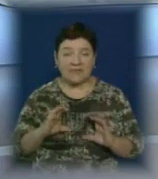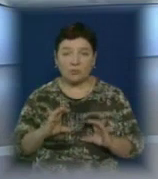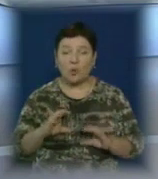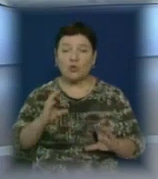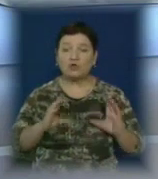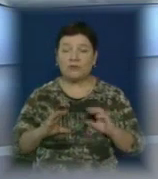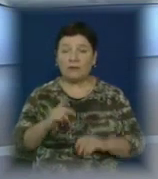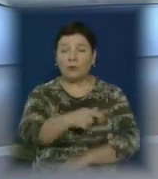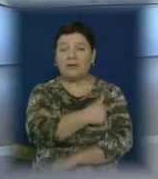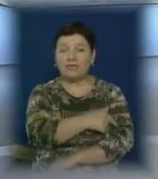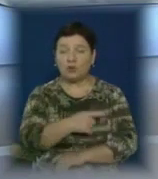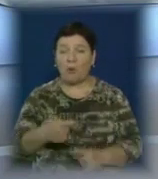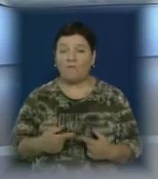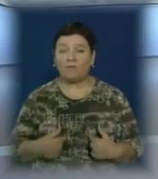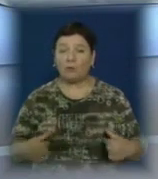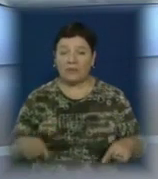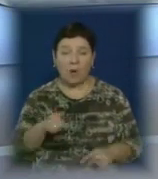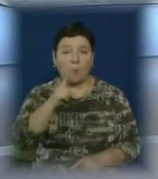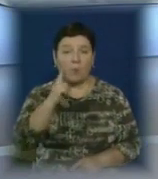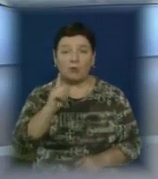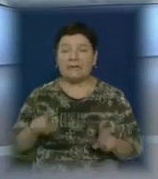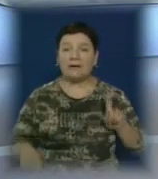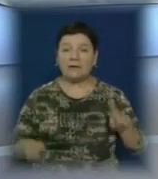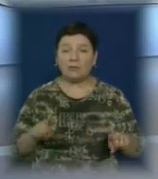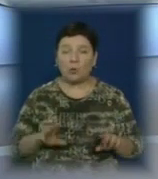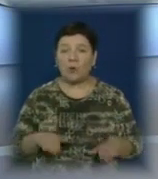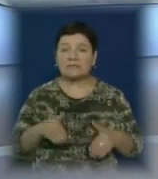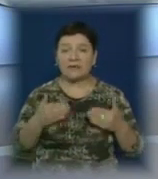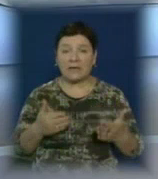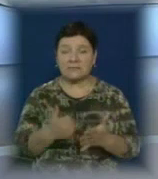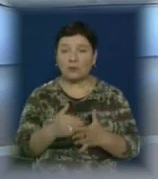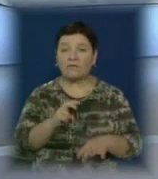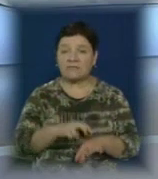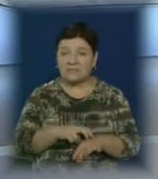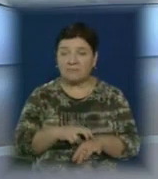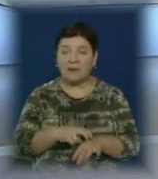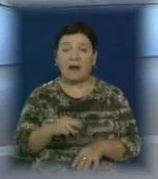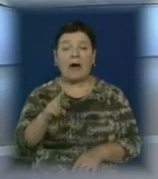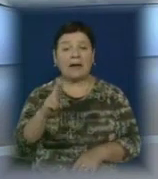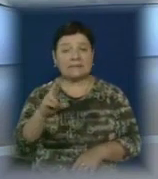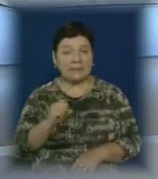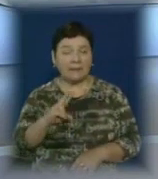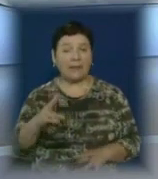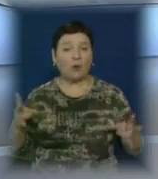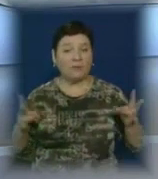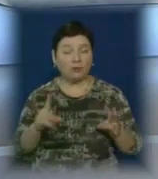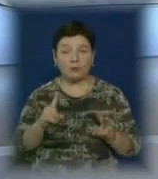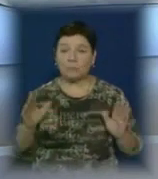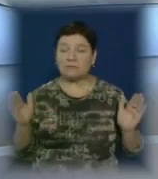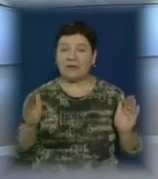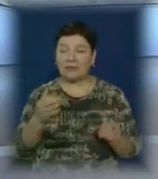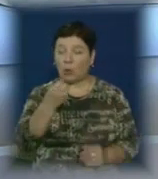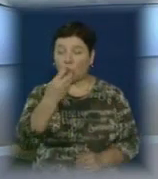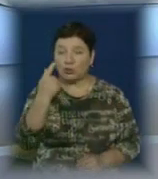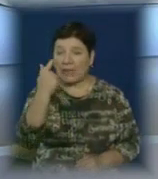факультету. Майбутні лікарі запевняють, молодь рідко звертається до офтальмологів, а це необхідно, аби зберегти хороший зір. Тому